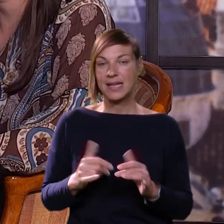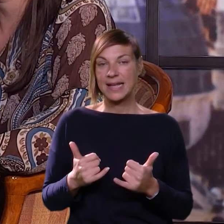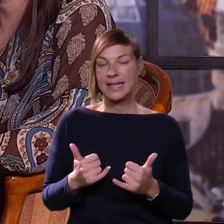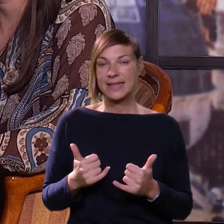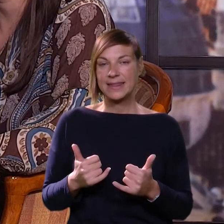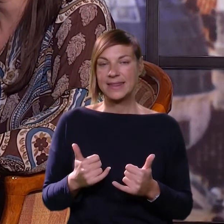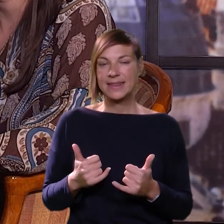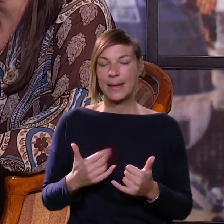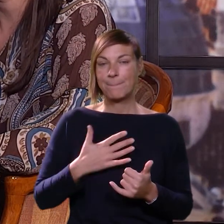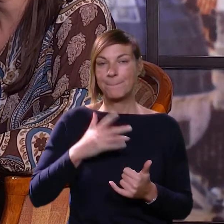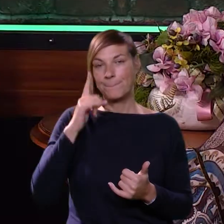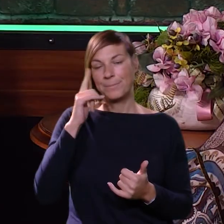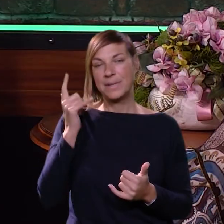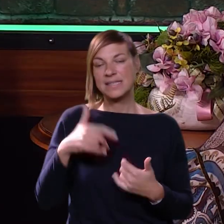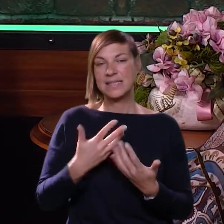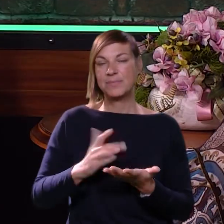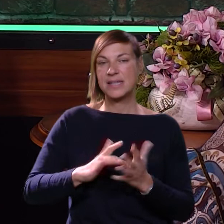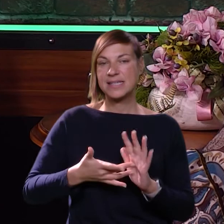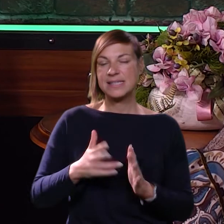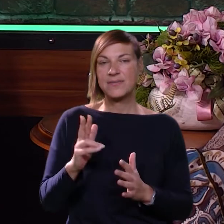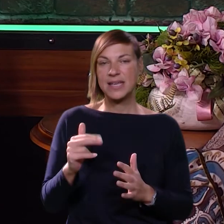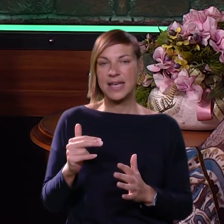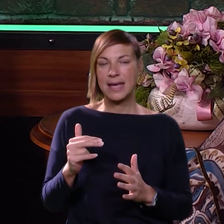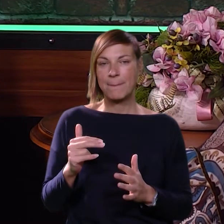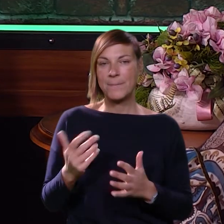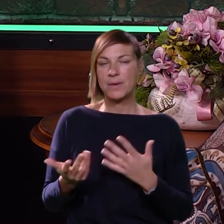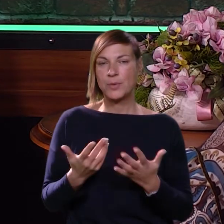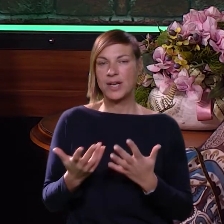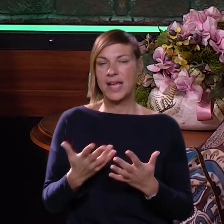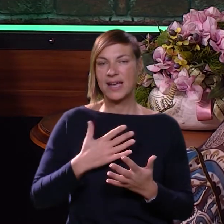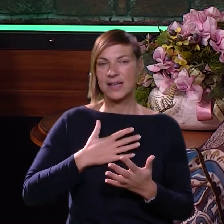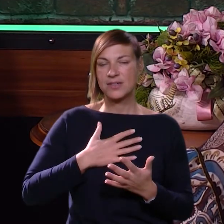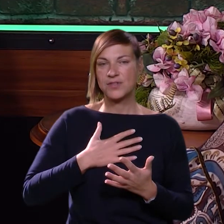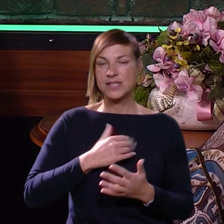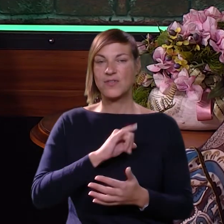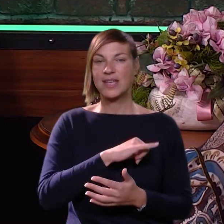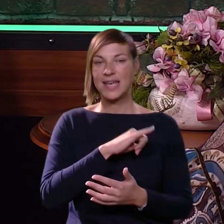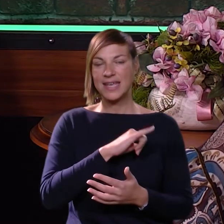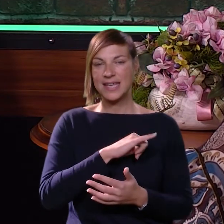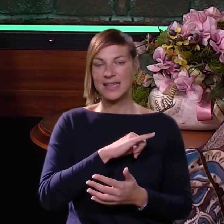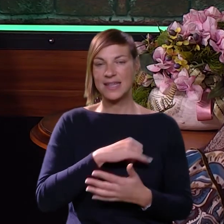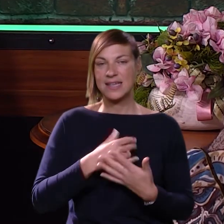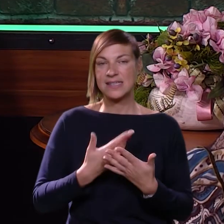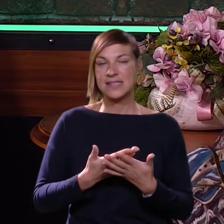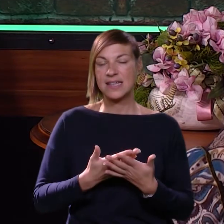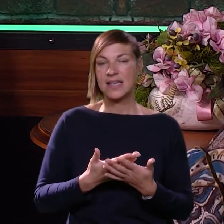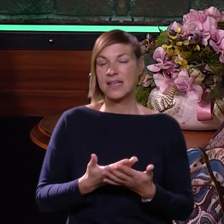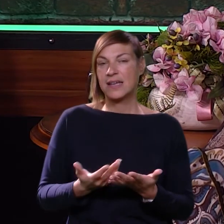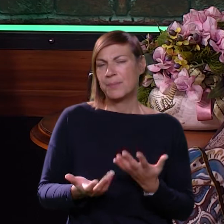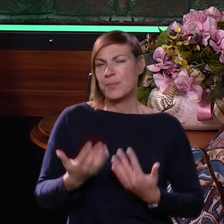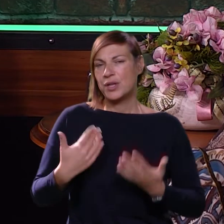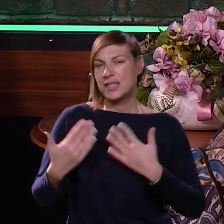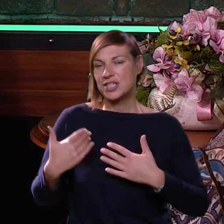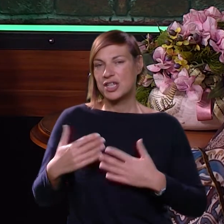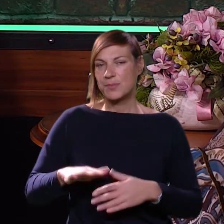Pa da, pa mislim da u stvari svi imamo nekakva svoje interese koji su, vjerojatno ih